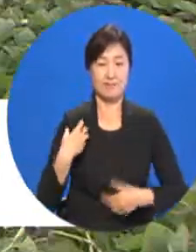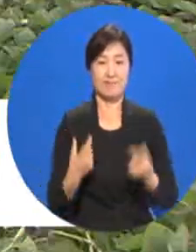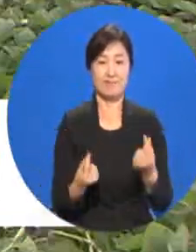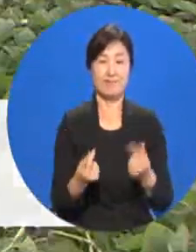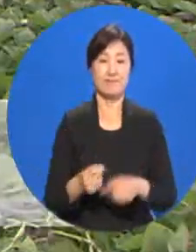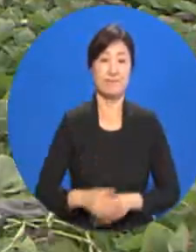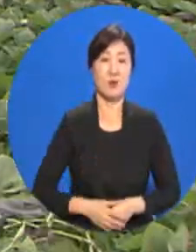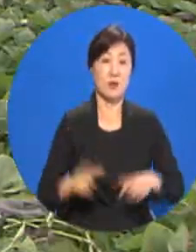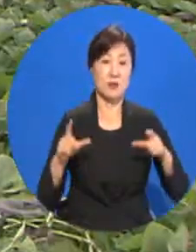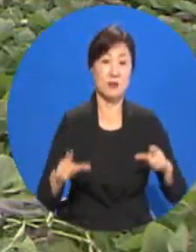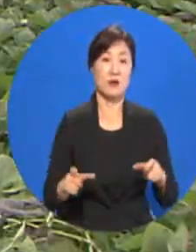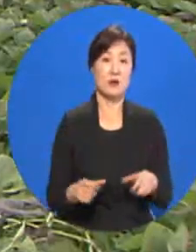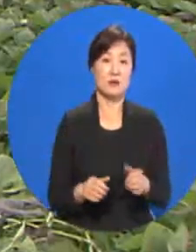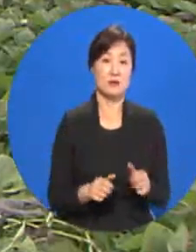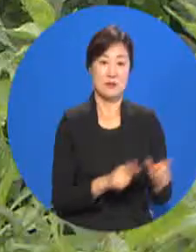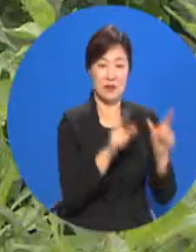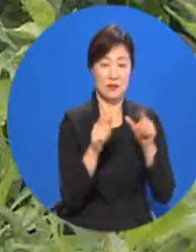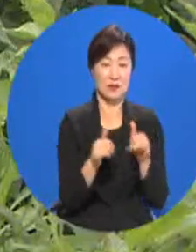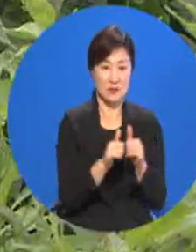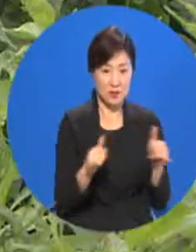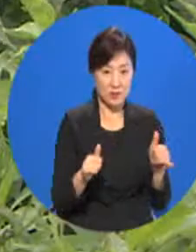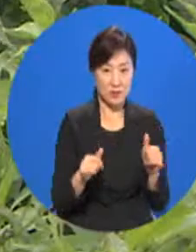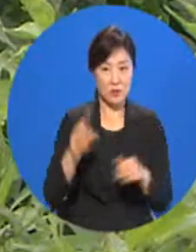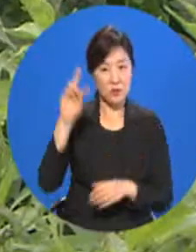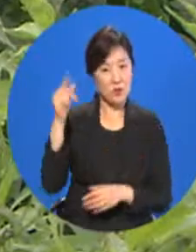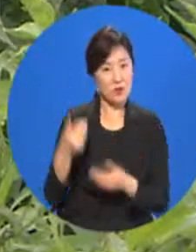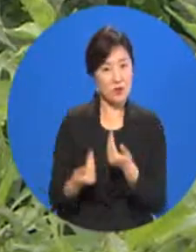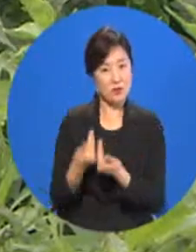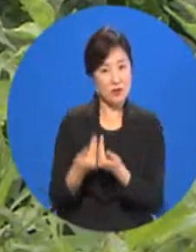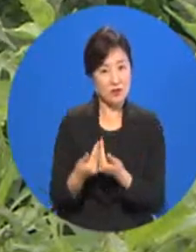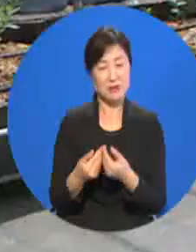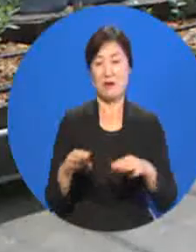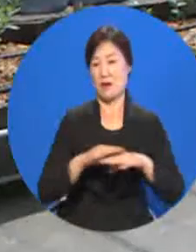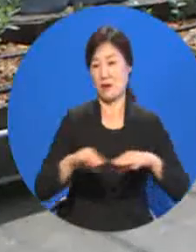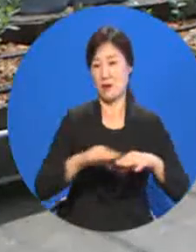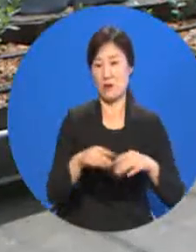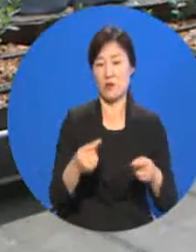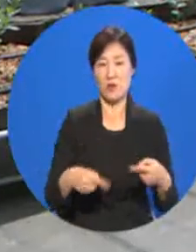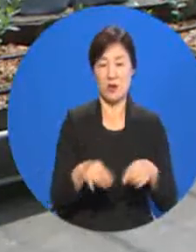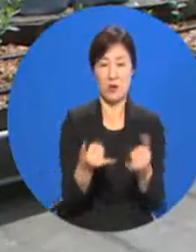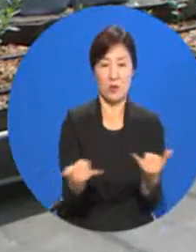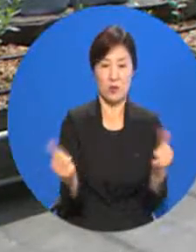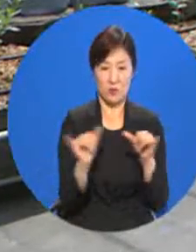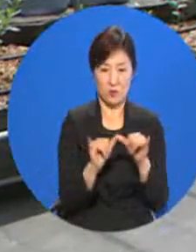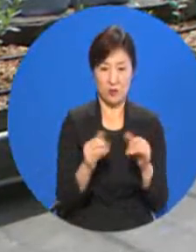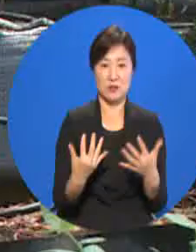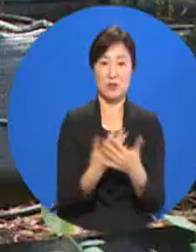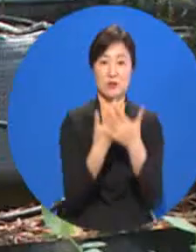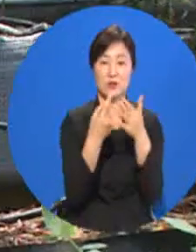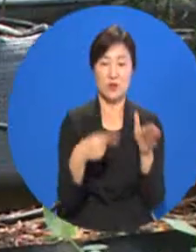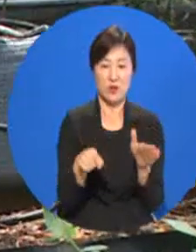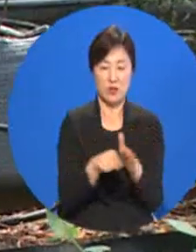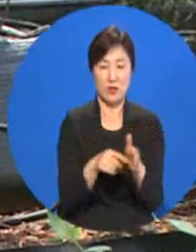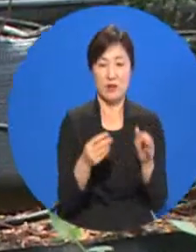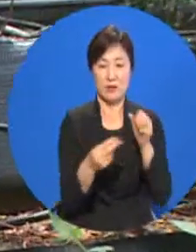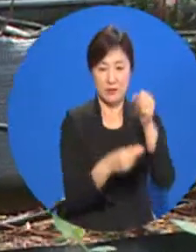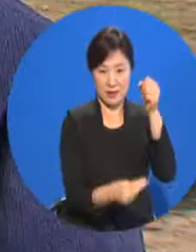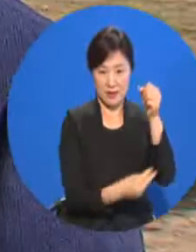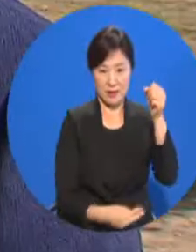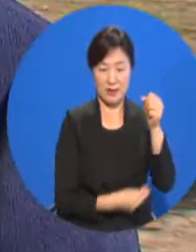또 지역민과 귀농 귀촌인 간 갈등 해소, 공동체 형성을 위한 징검다리 역할도 할 수 있을 것으로